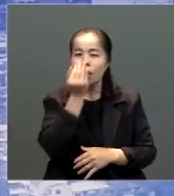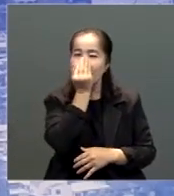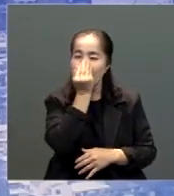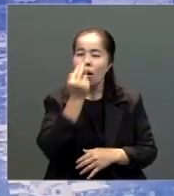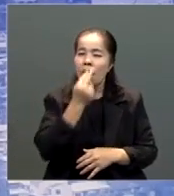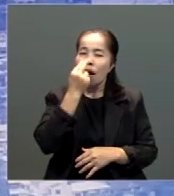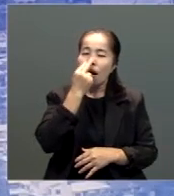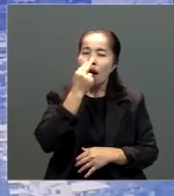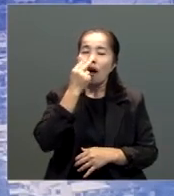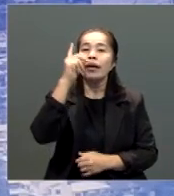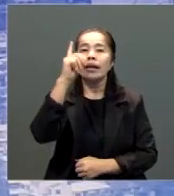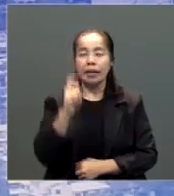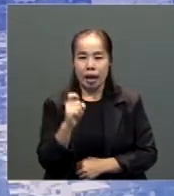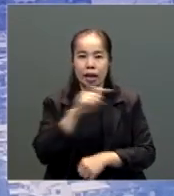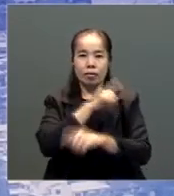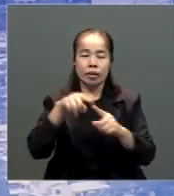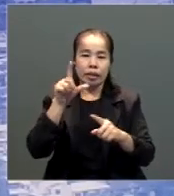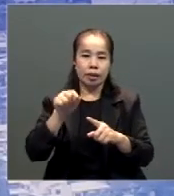ผู้ป่วยมีอาการแย่ลงแฮ่ใส่ท่อช่วยหายใจและเสียชีวิตในวันที่27